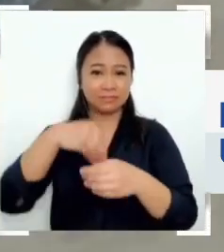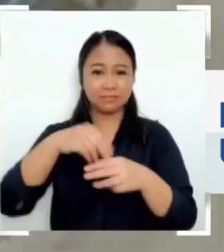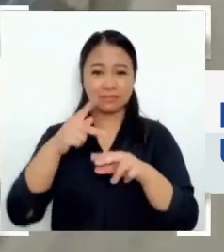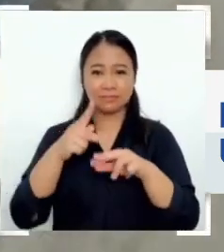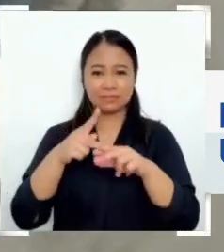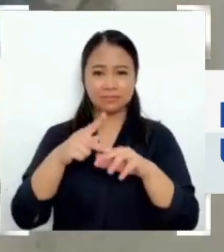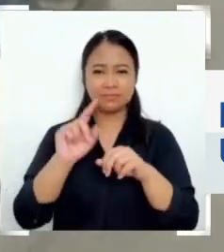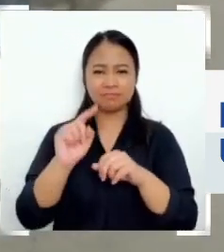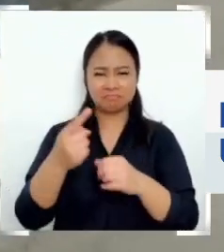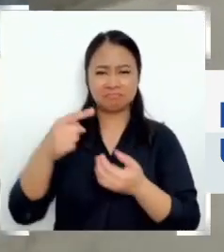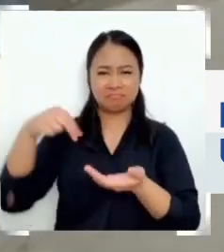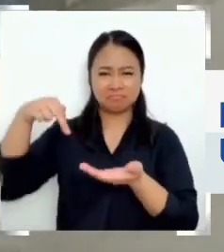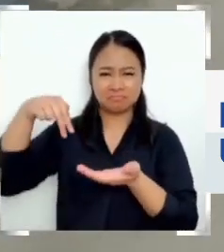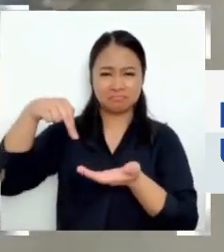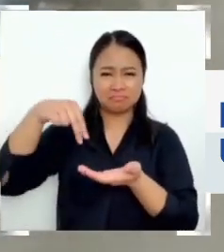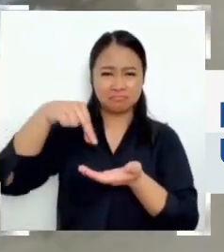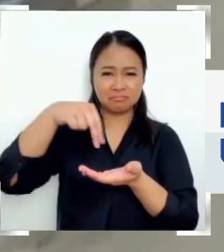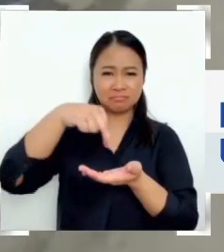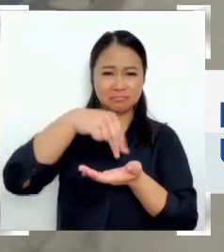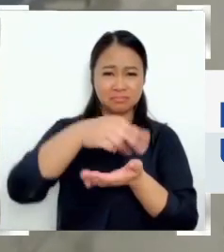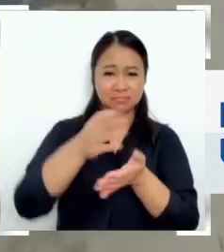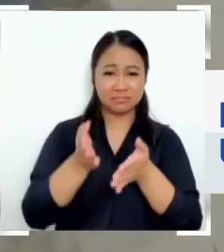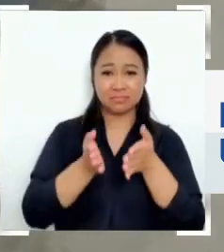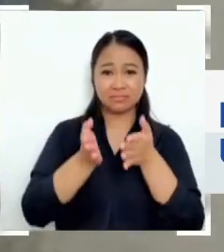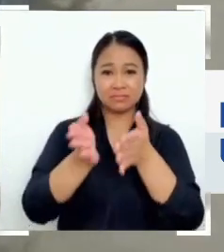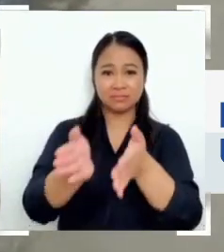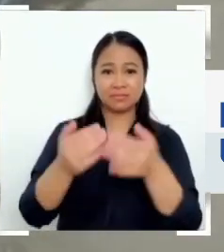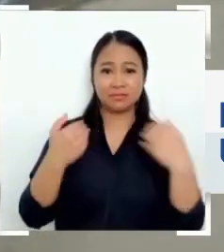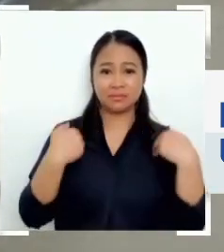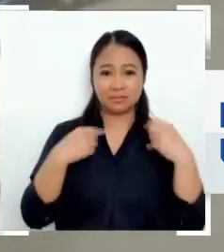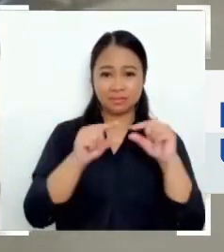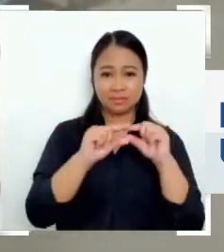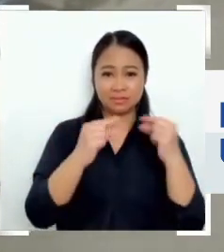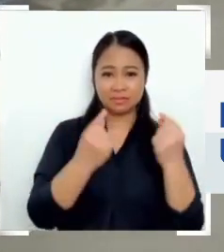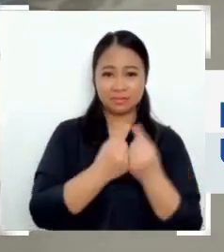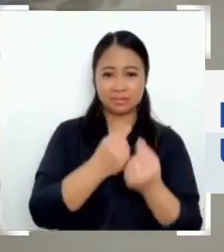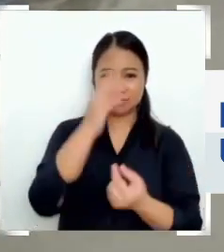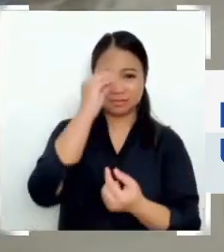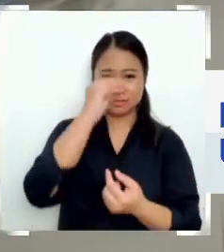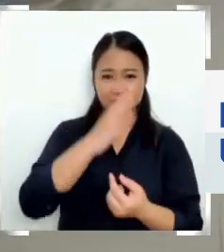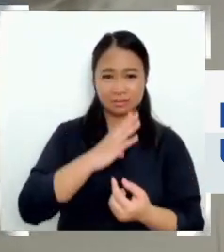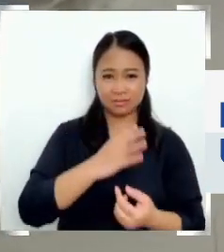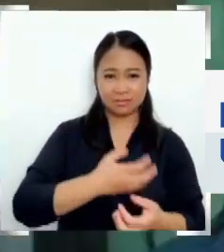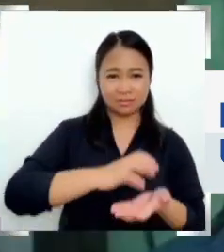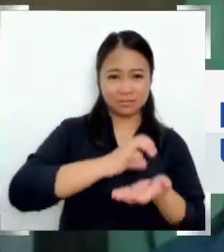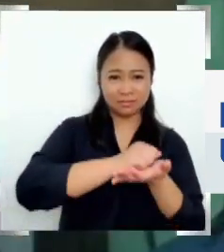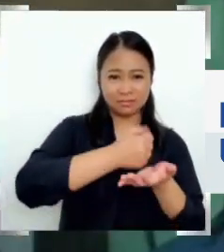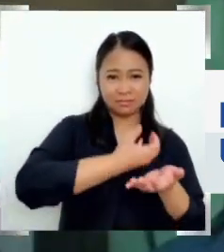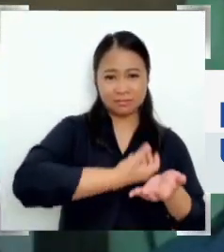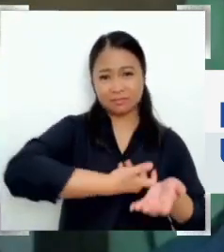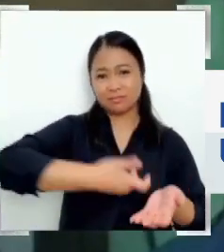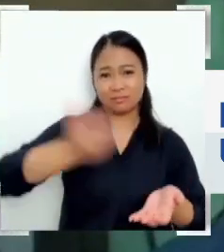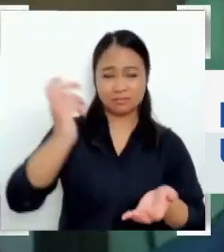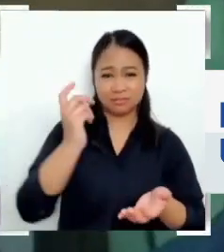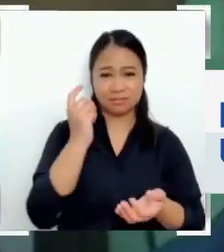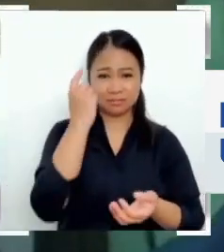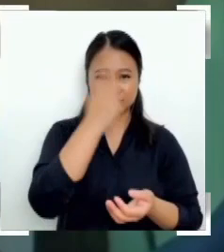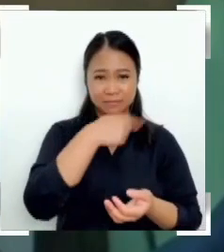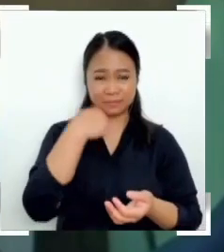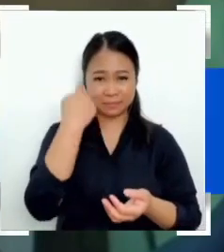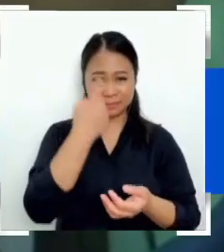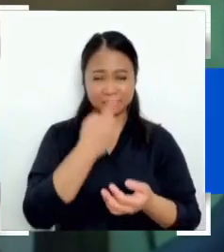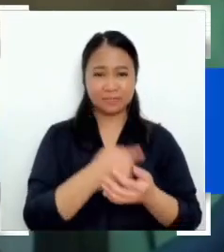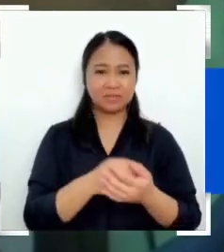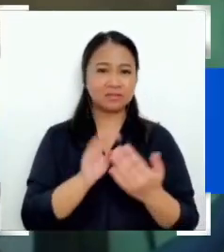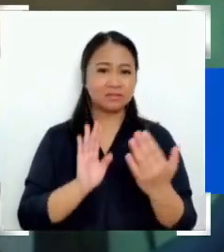naglalakad sila sa Tondaligan Beachfront, may grupo ng mga lalaki na nagsabog sa kanila ng kemikal. Nilapitan sila, parang hold